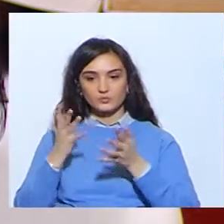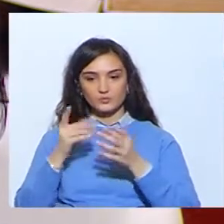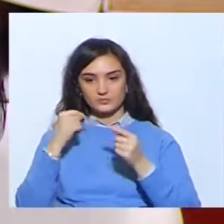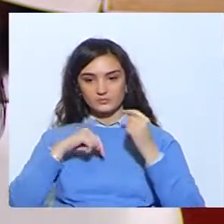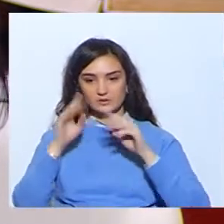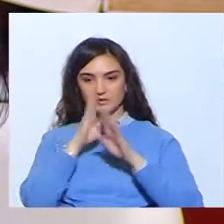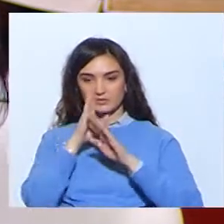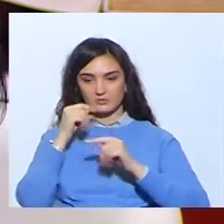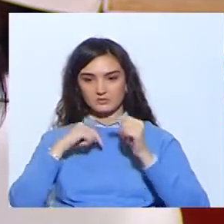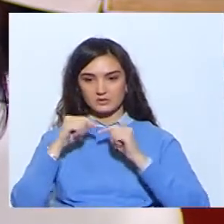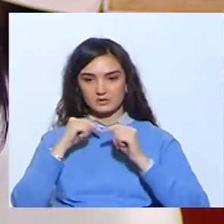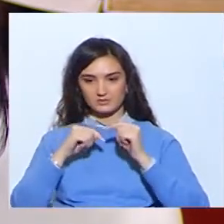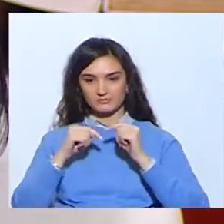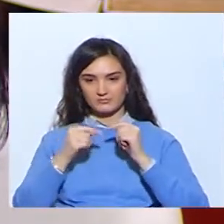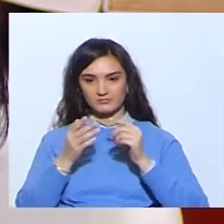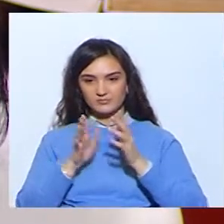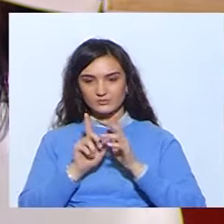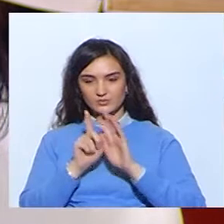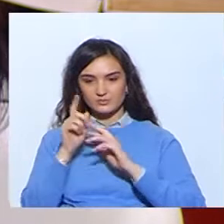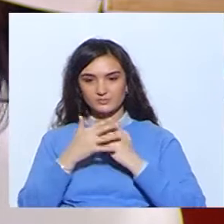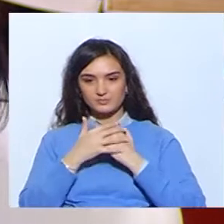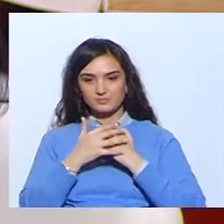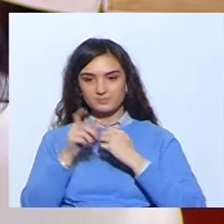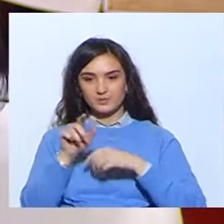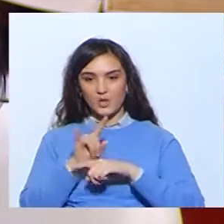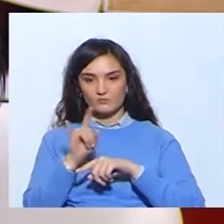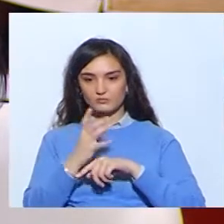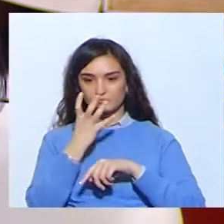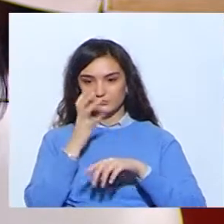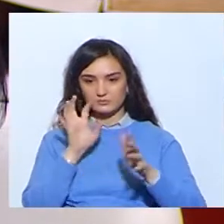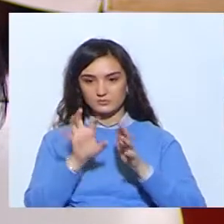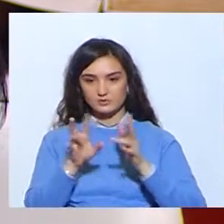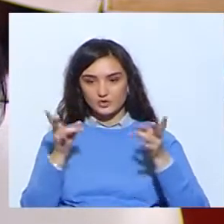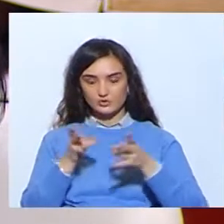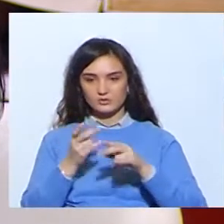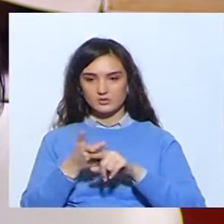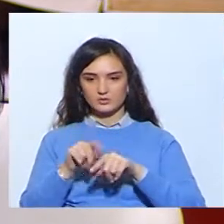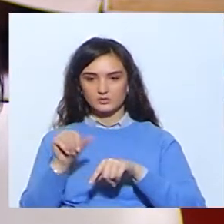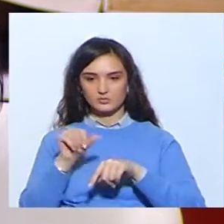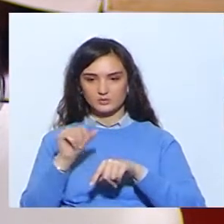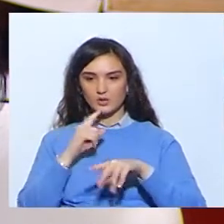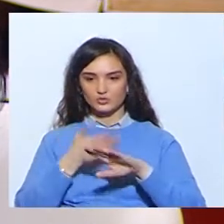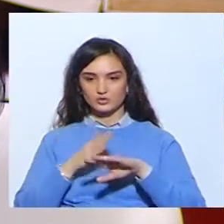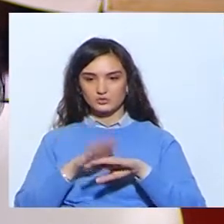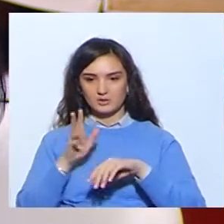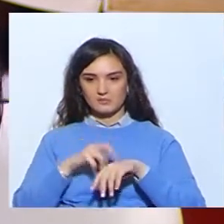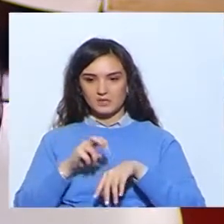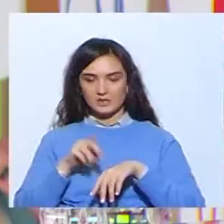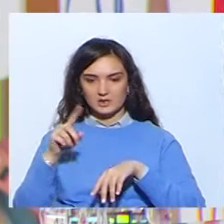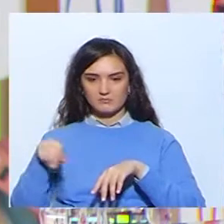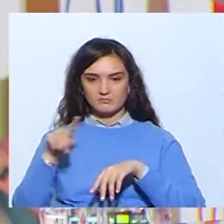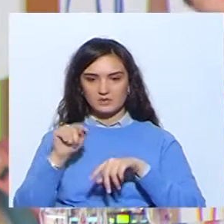საჰაერო გზებმა დაიწყო შეშუპება და პაციენტს დასჭირდა ხელოვნური სუნთქვის აპარატზე გადაყვანა, ძალიან გაუჭირდება მედპერსონალს